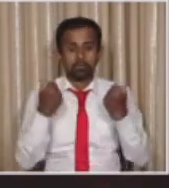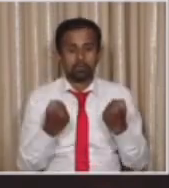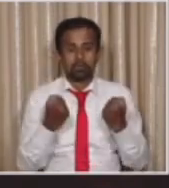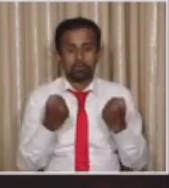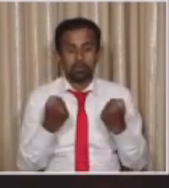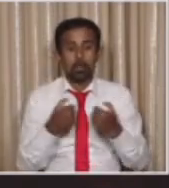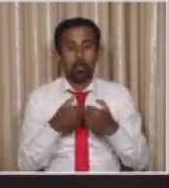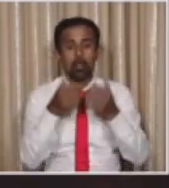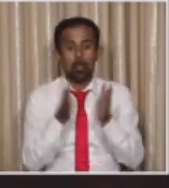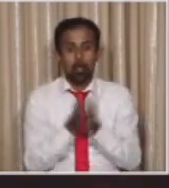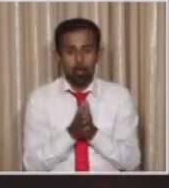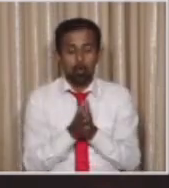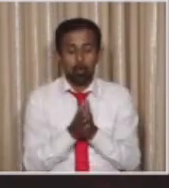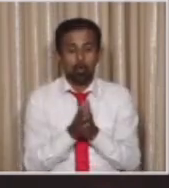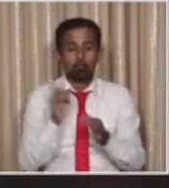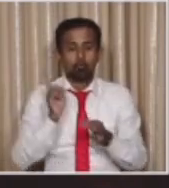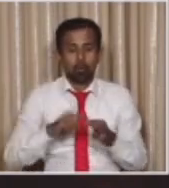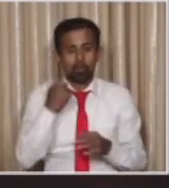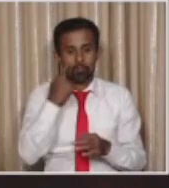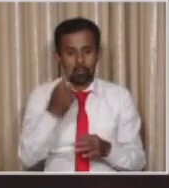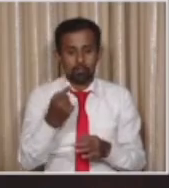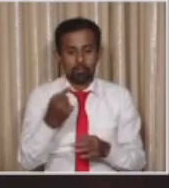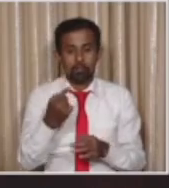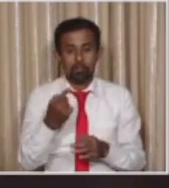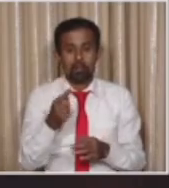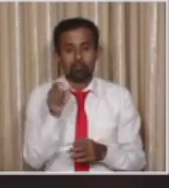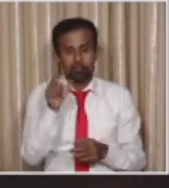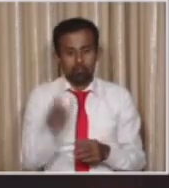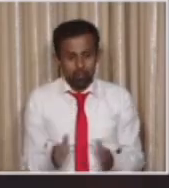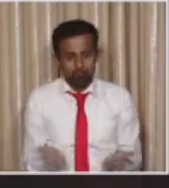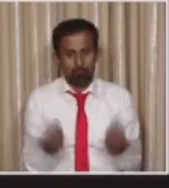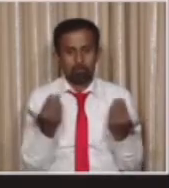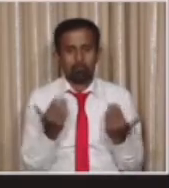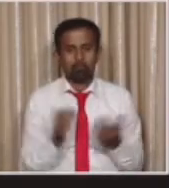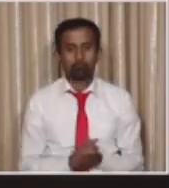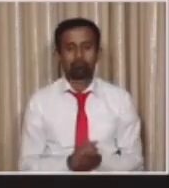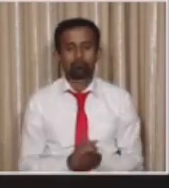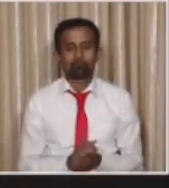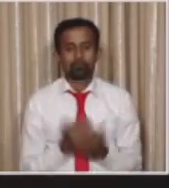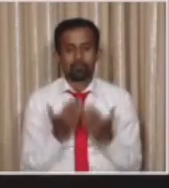දකින්න මිනිහෙක් වේවා. ඒ තමයි මගේ ප්‍රාර්ථනීය කරු සභාපති. Thank you. Honorable Mithias.